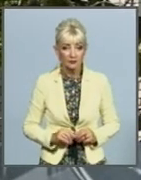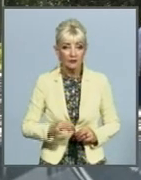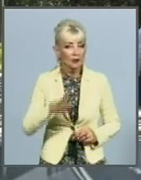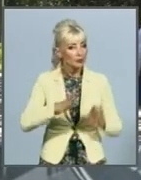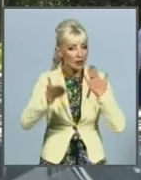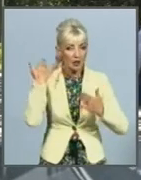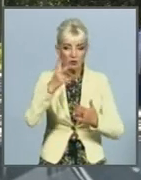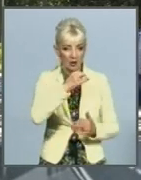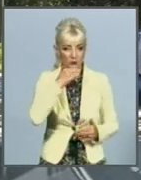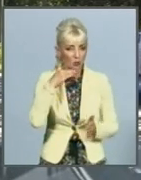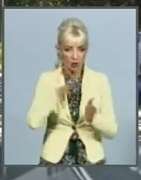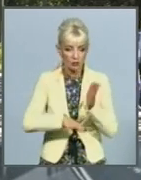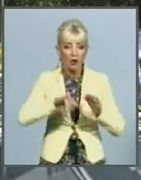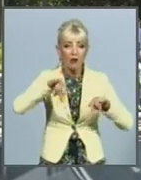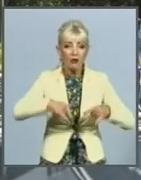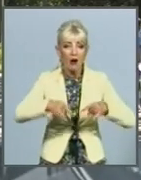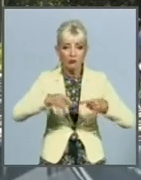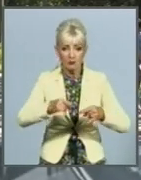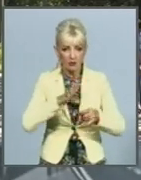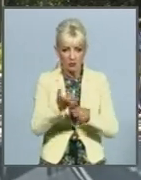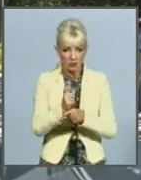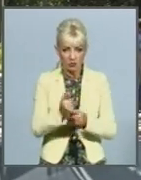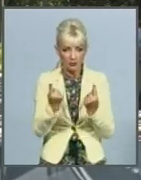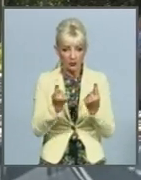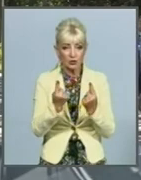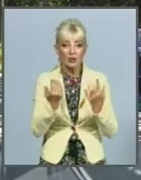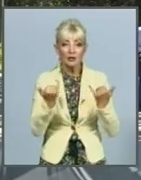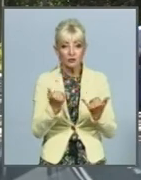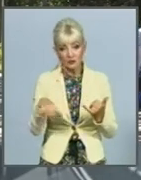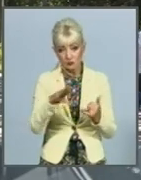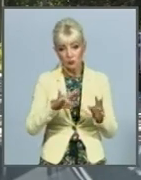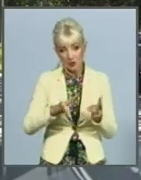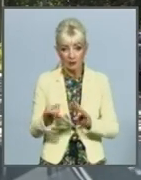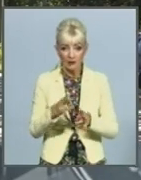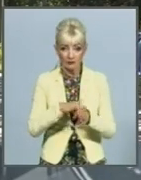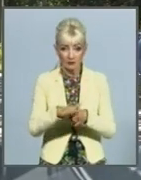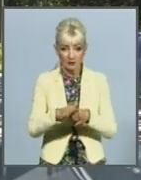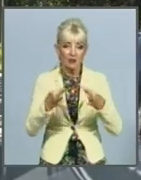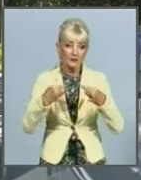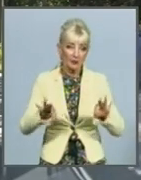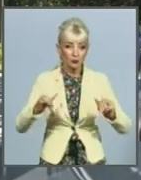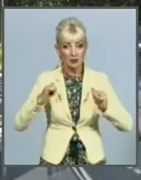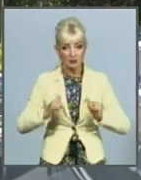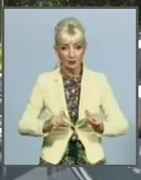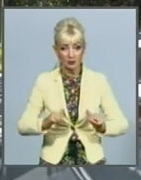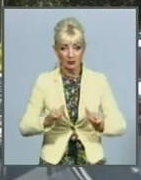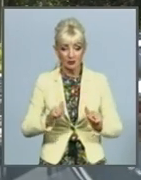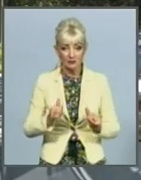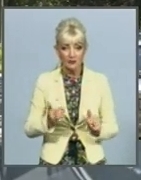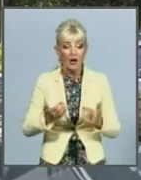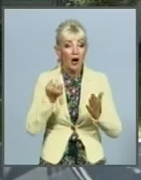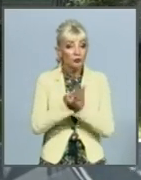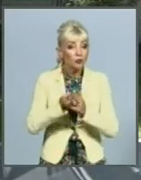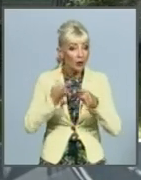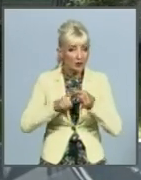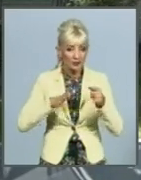хуже. Ями були дуже великі. Зараз зроблено, вроді, нормально, свободно, спокійно. До цього були страшні